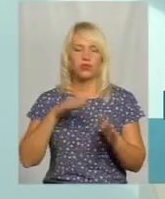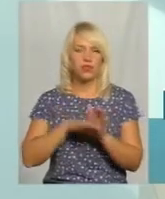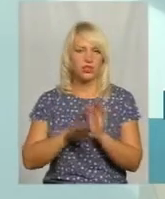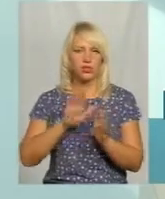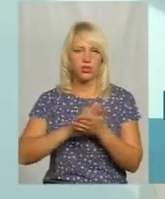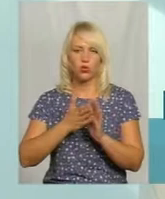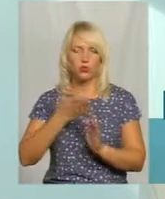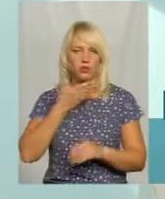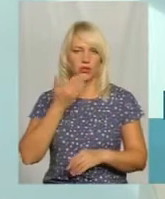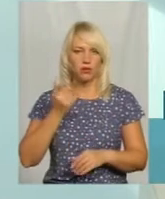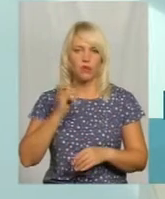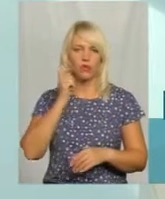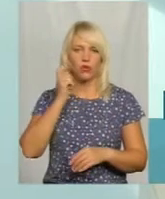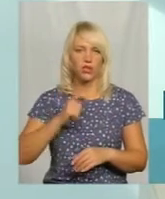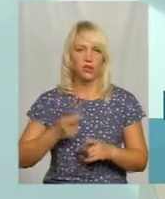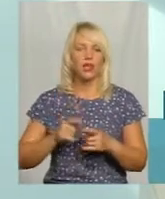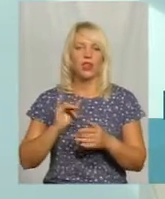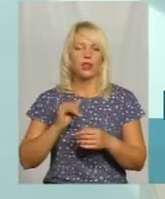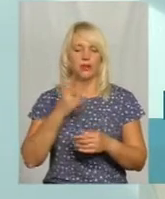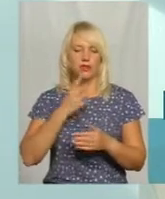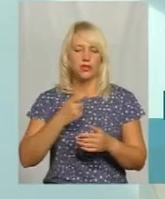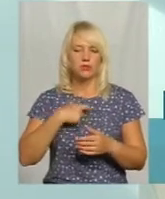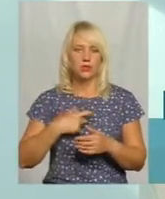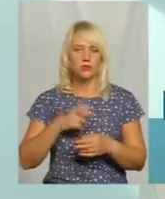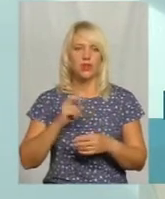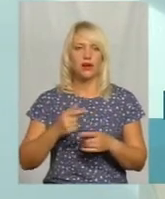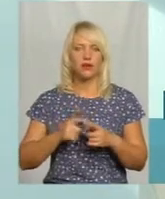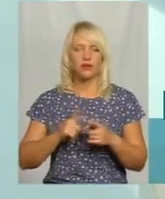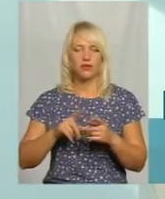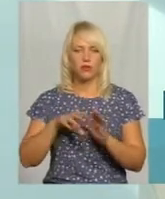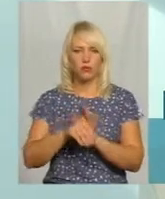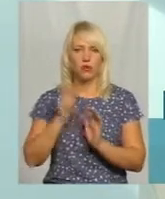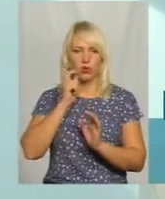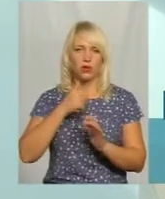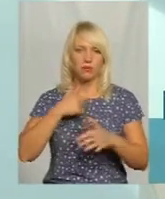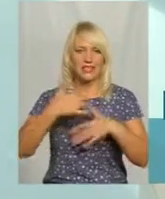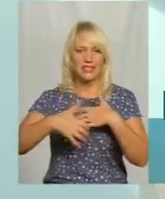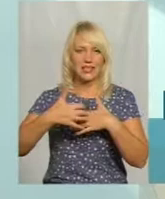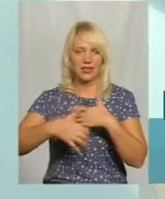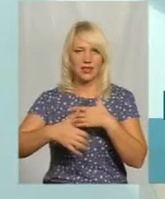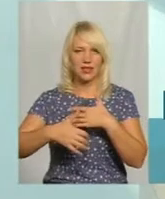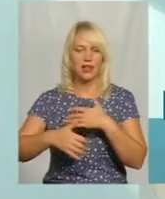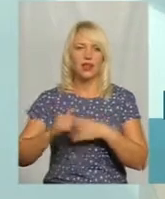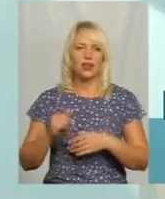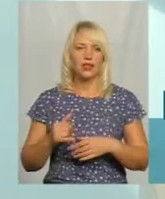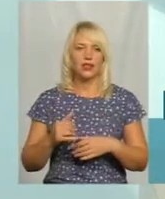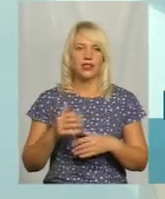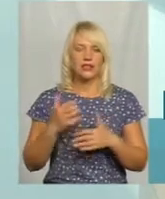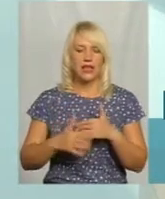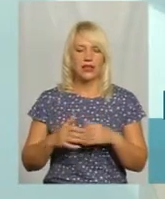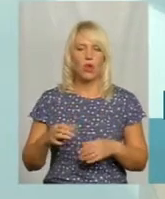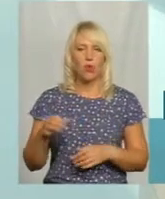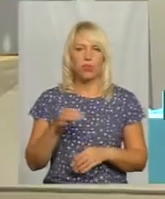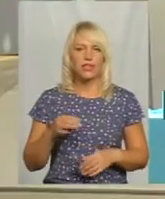України. І ми бачимо себе, де ми знаходимося в межах України. Тобто ми десь так середина серед